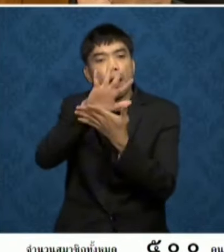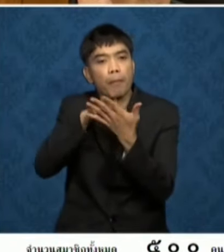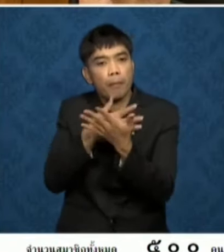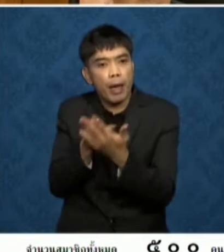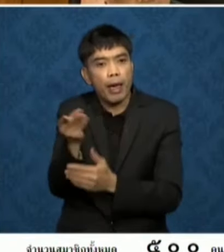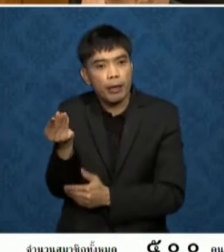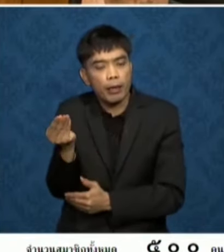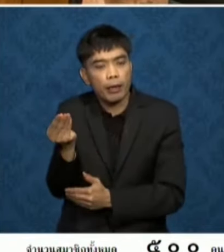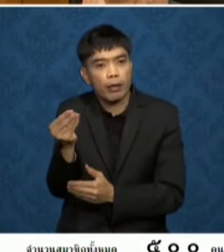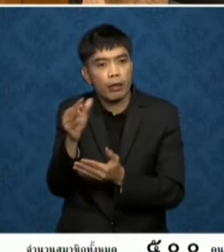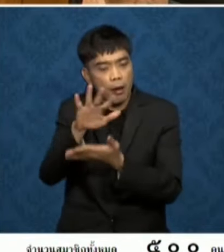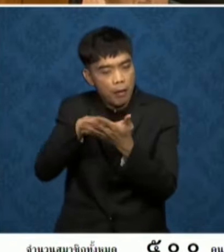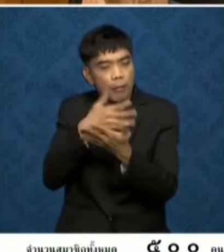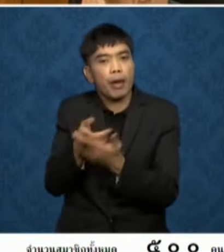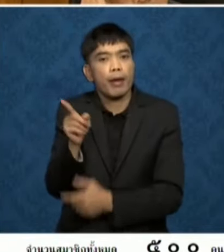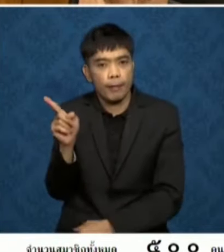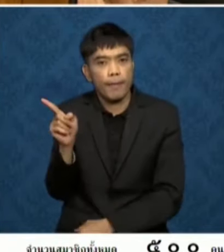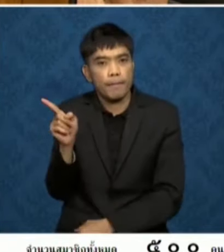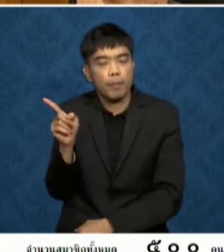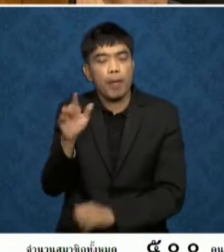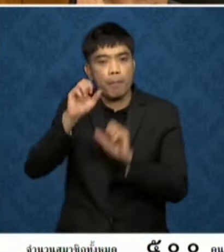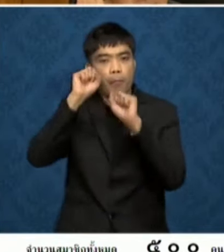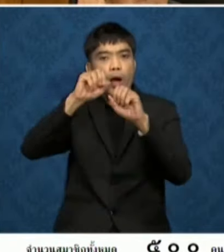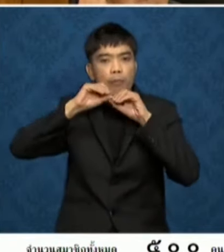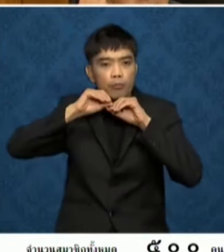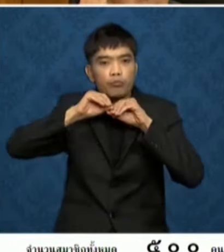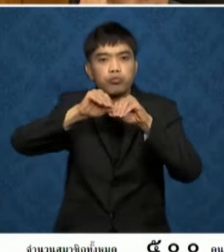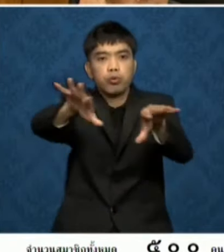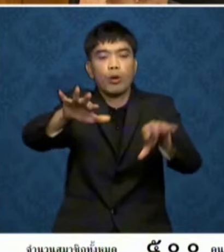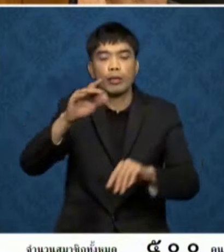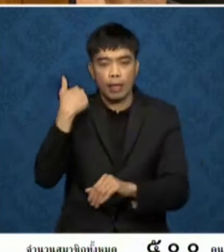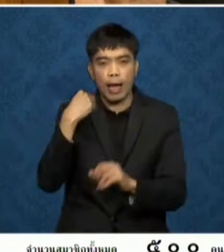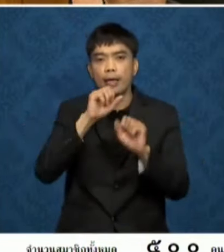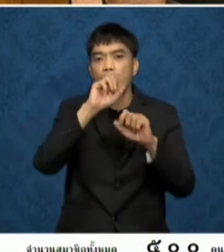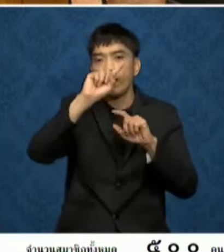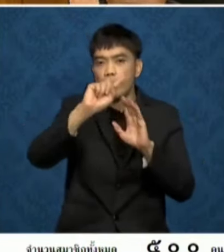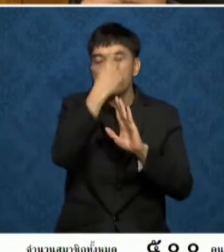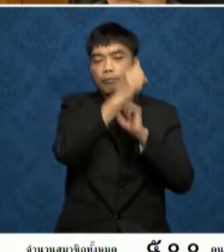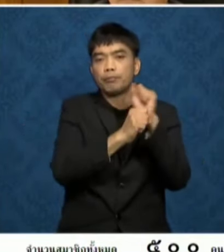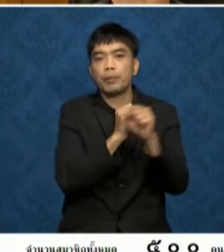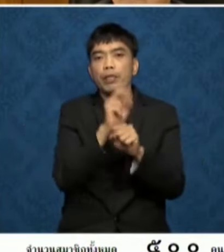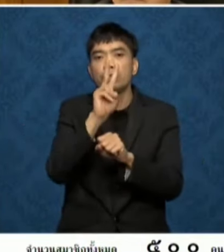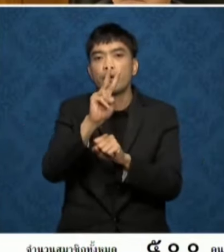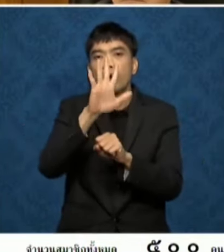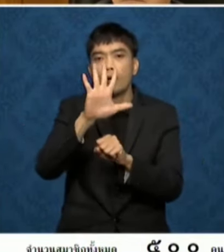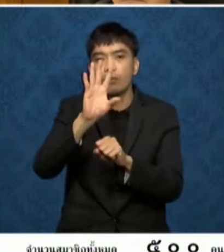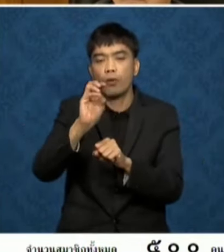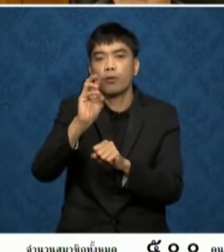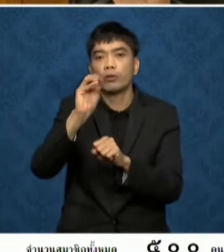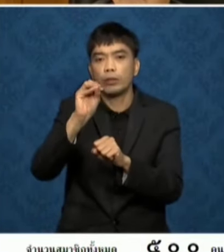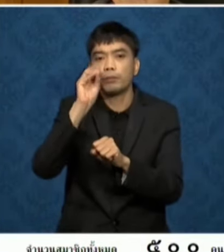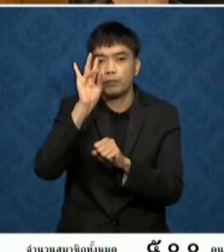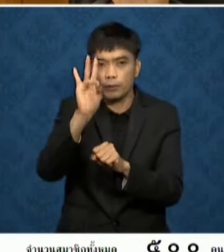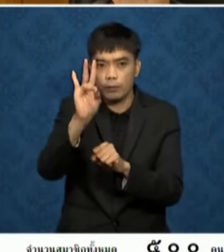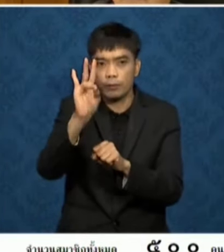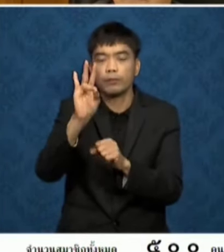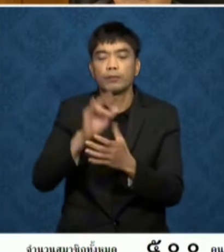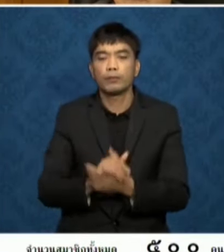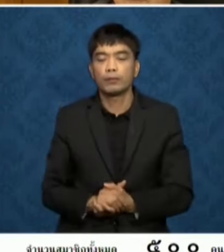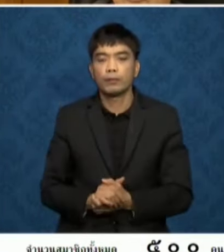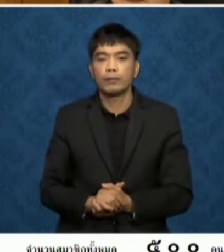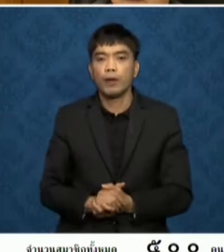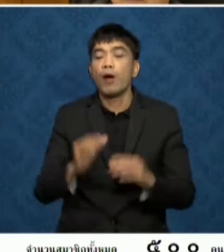จะประกาศใช้นะครับประมาณเดือนกันยายนปี2567เพราะฉะนั้นในส่วนของตัว